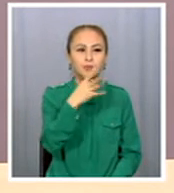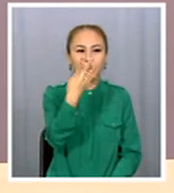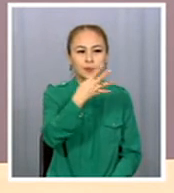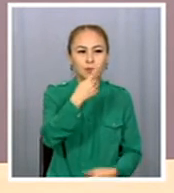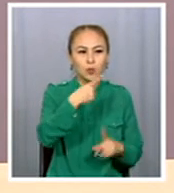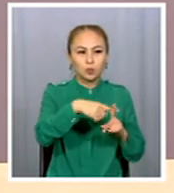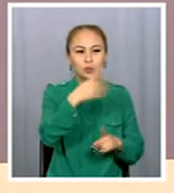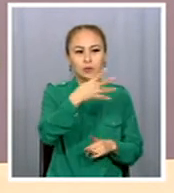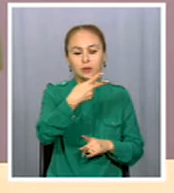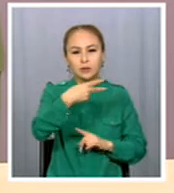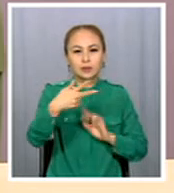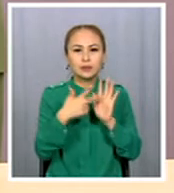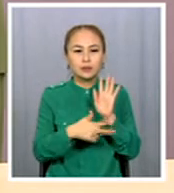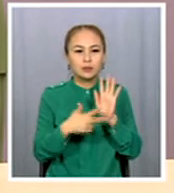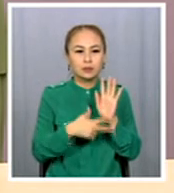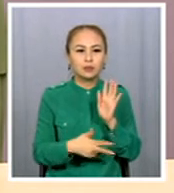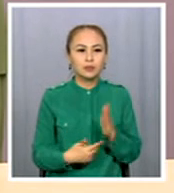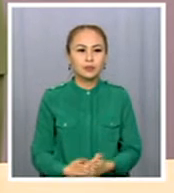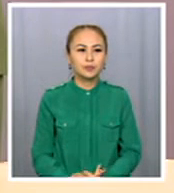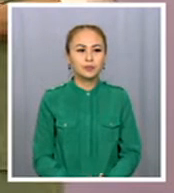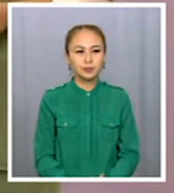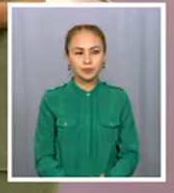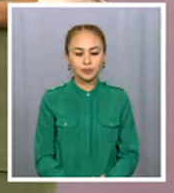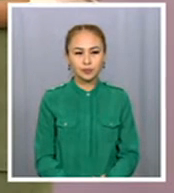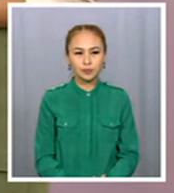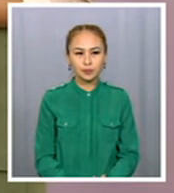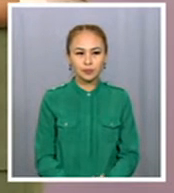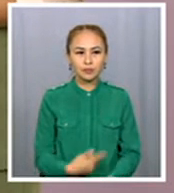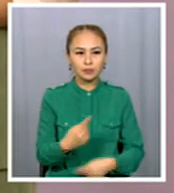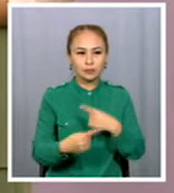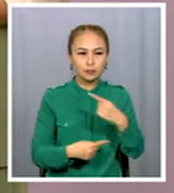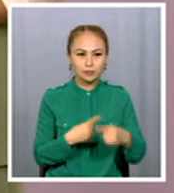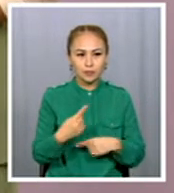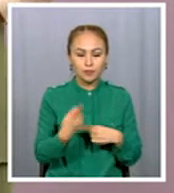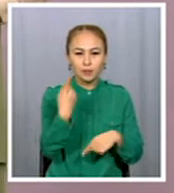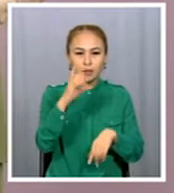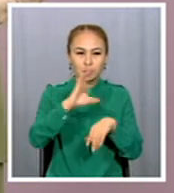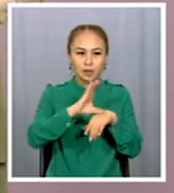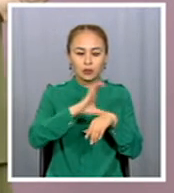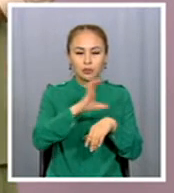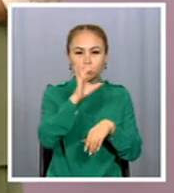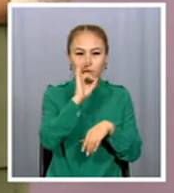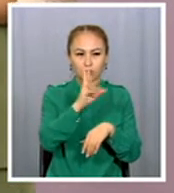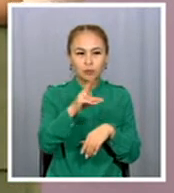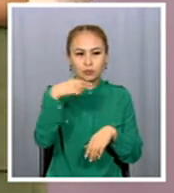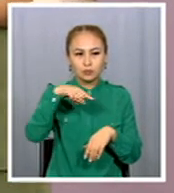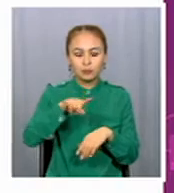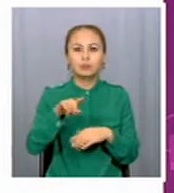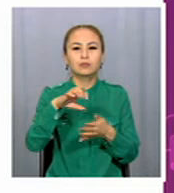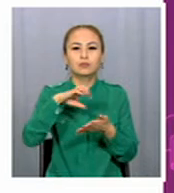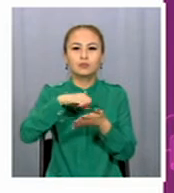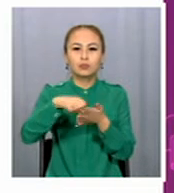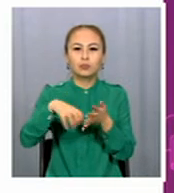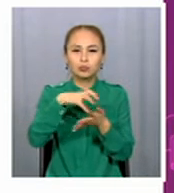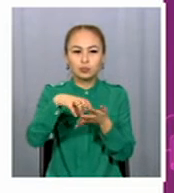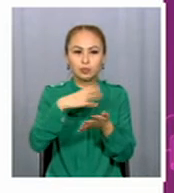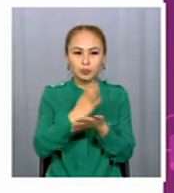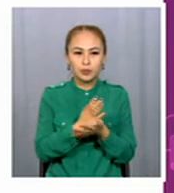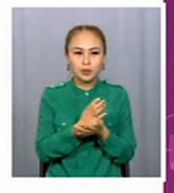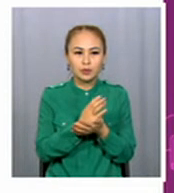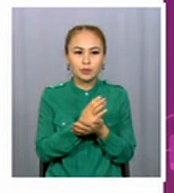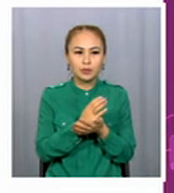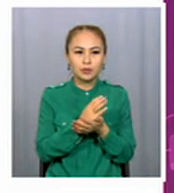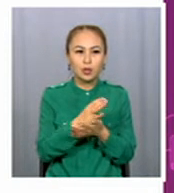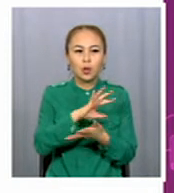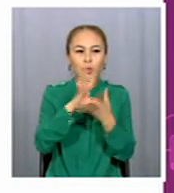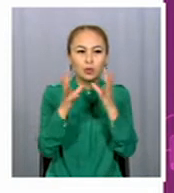40 теңгенің қосындысының мәні 80 теңгеге тең. Келесі, бір стақан шырын мен бәліш берілген. Осы